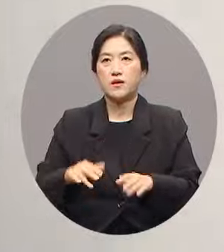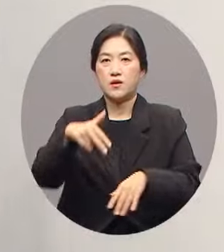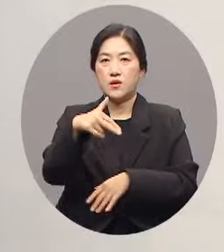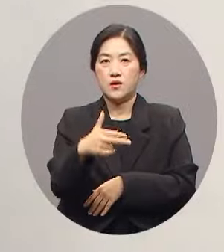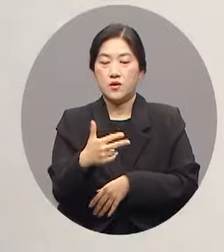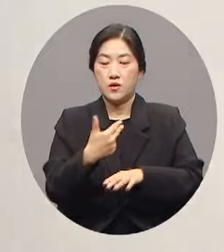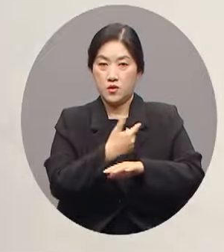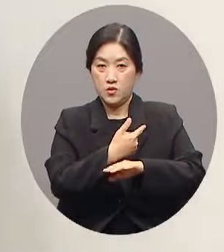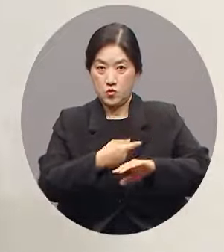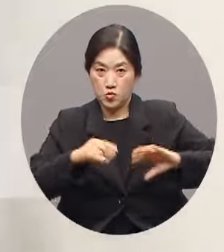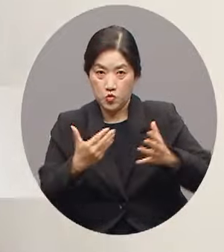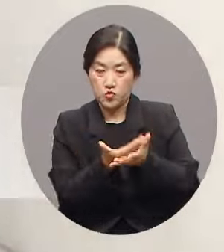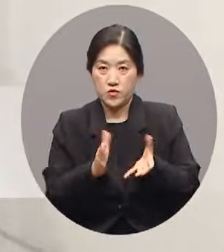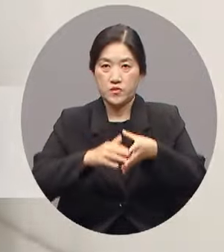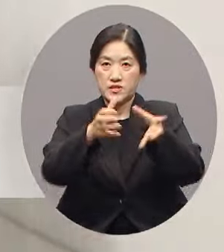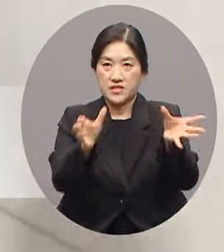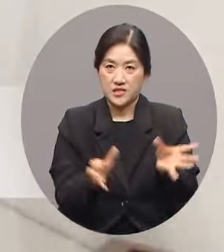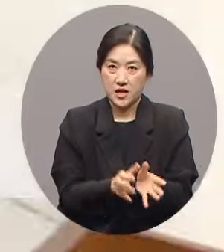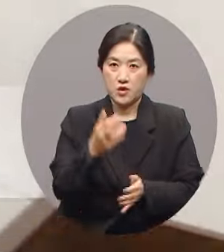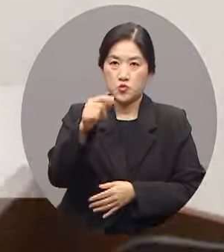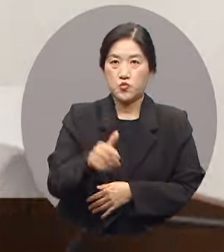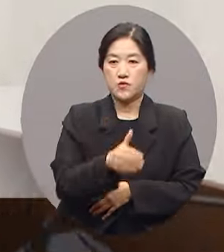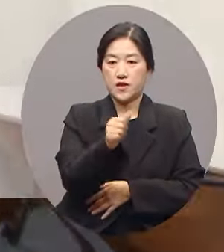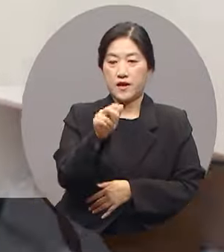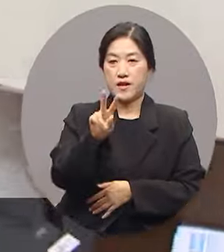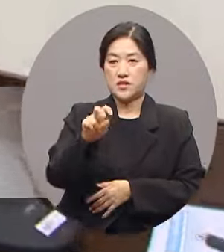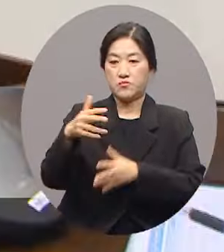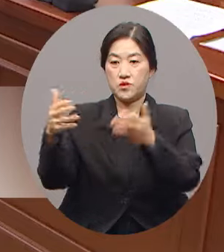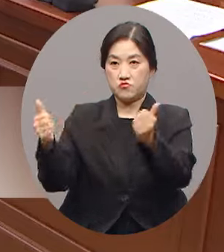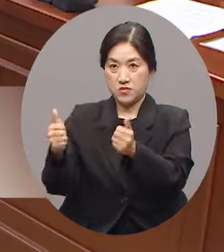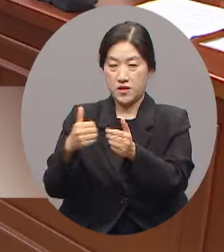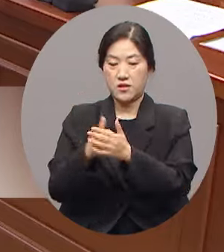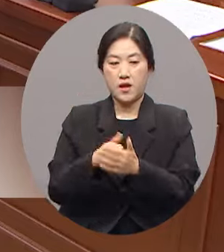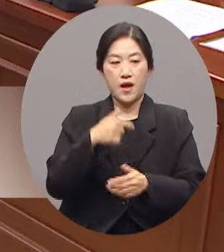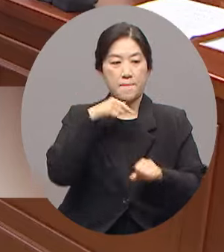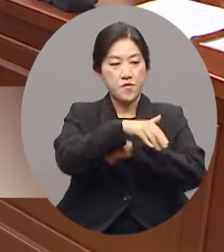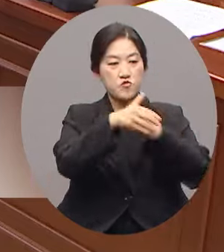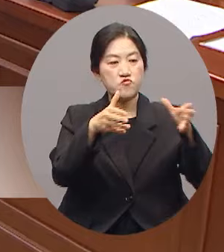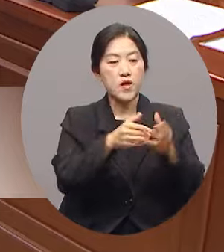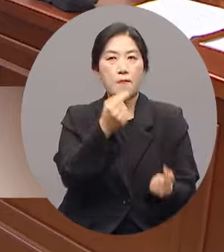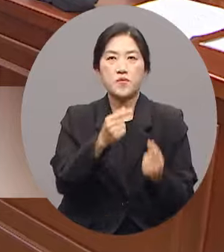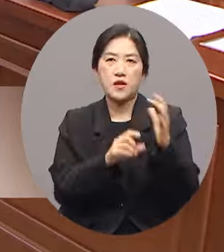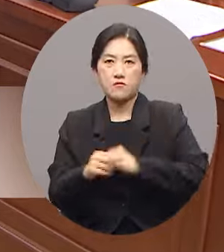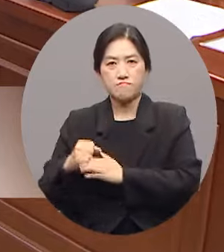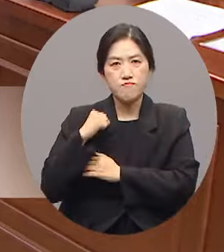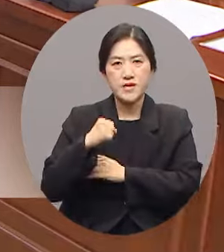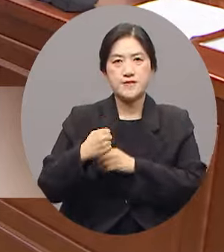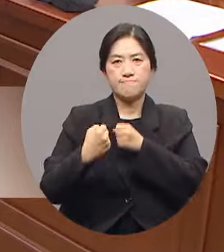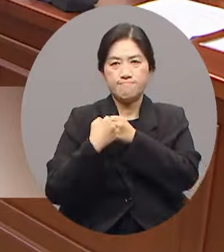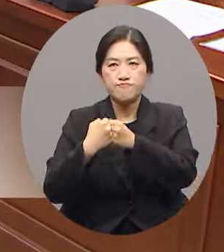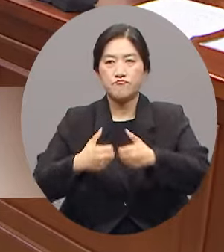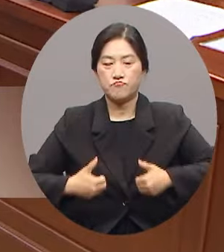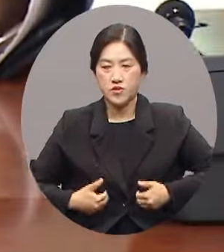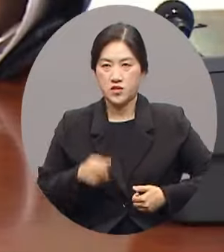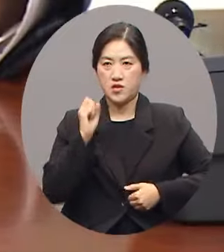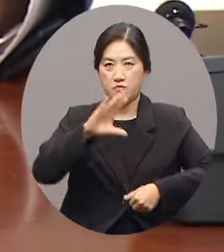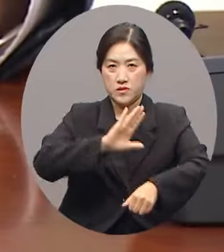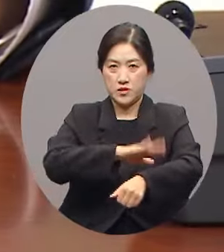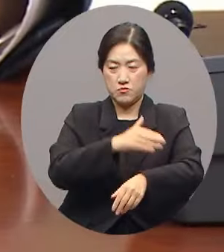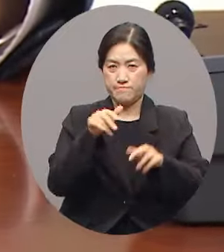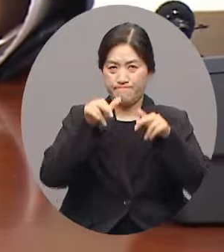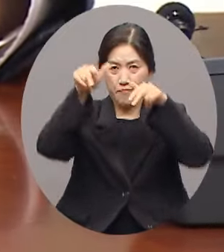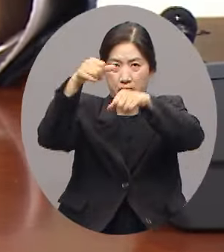조국혁신당 조국 대표도 22대 국회를 앞두고 민주당보다 더 강하게 싸워야 한다며 거센 대여 공세를